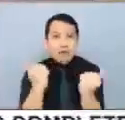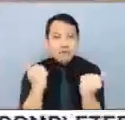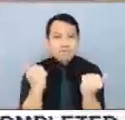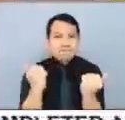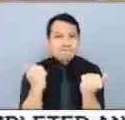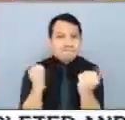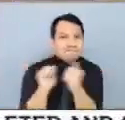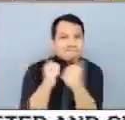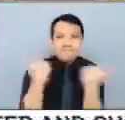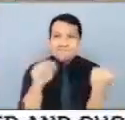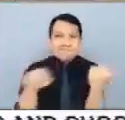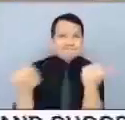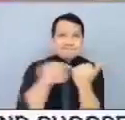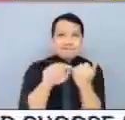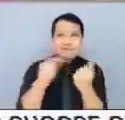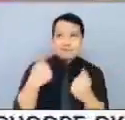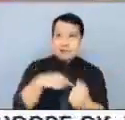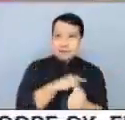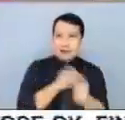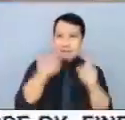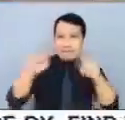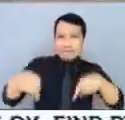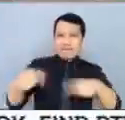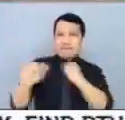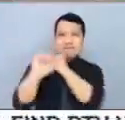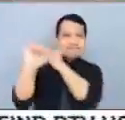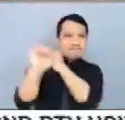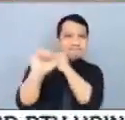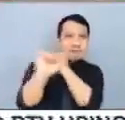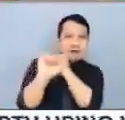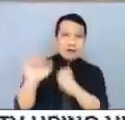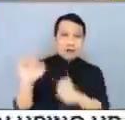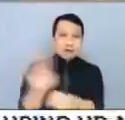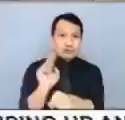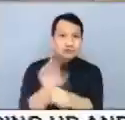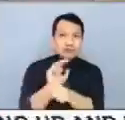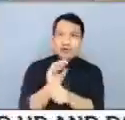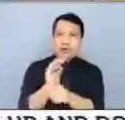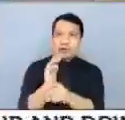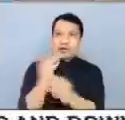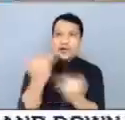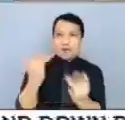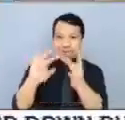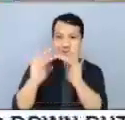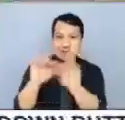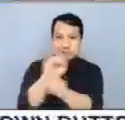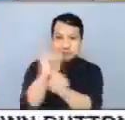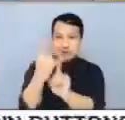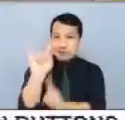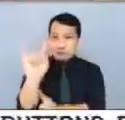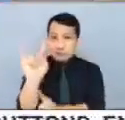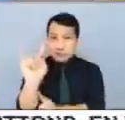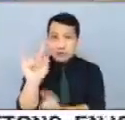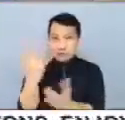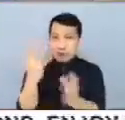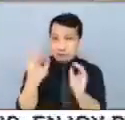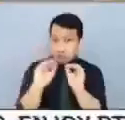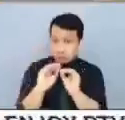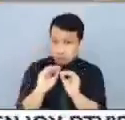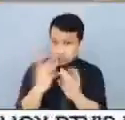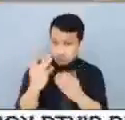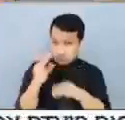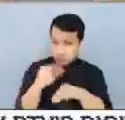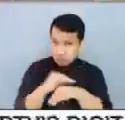President Duterte. May social media, pero ang next step, malalaking rally sa bawat bayan. Di ba? Yan ang ginawa